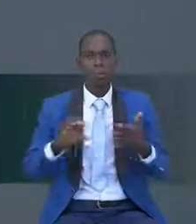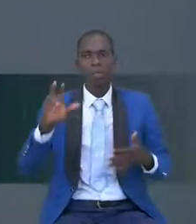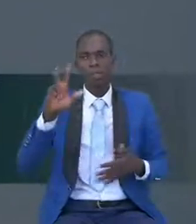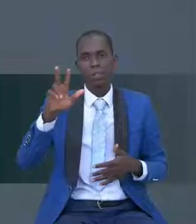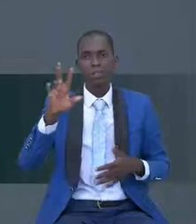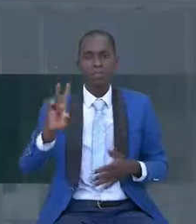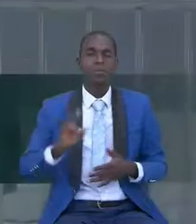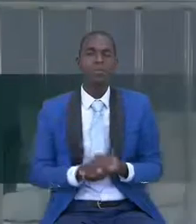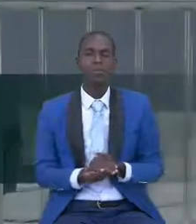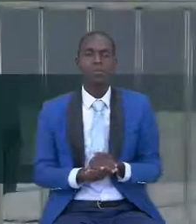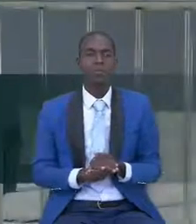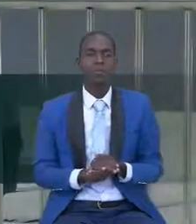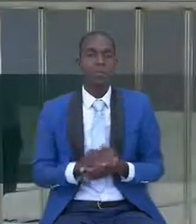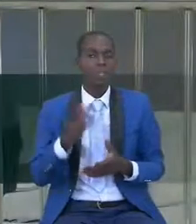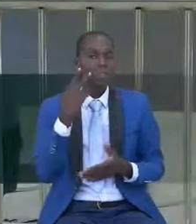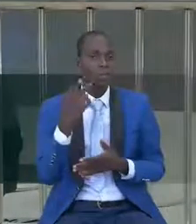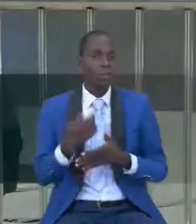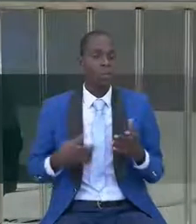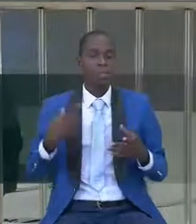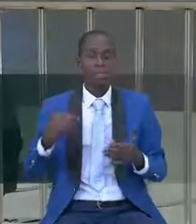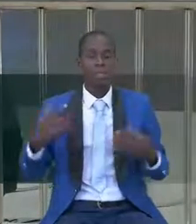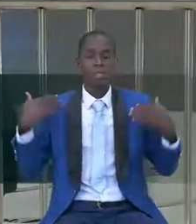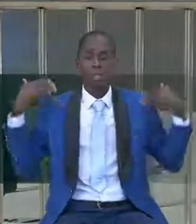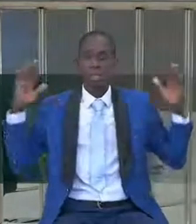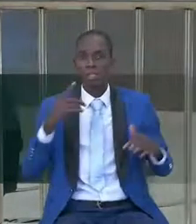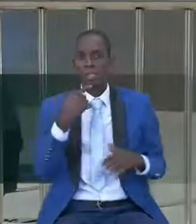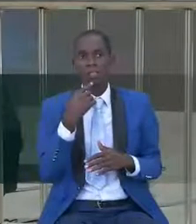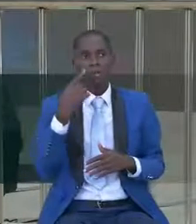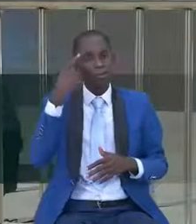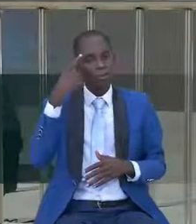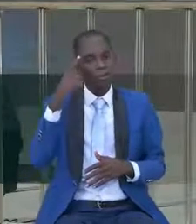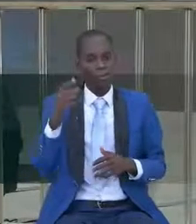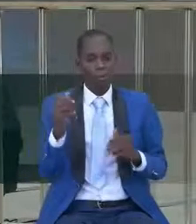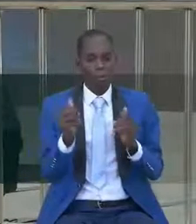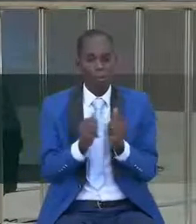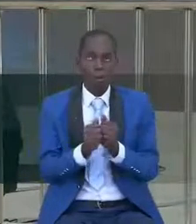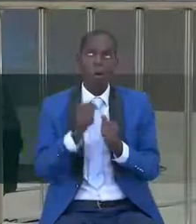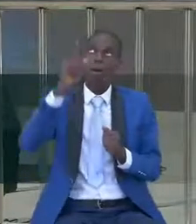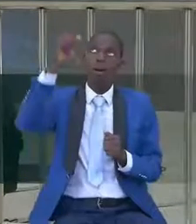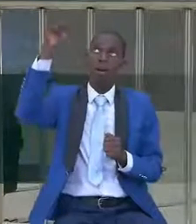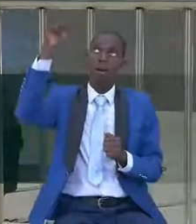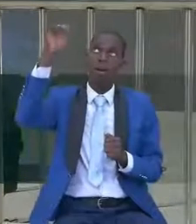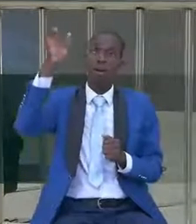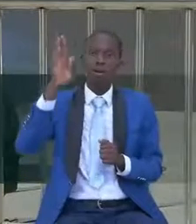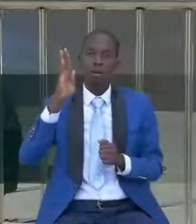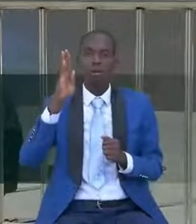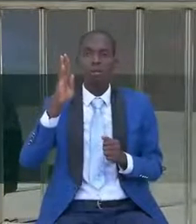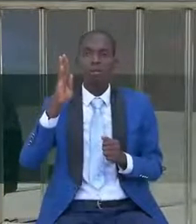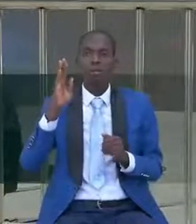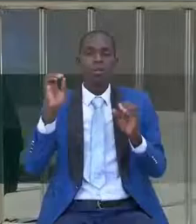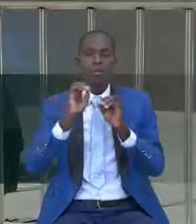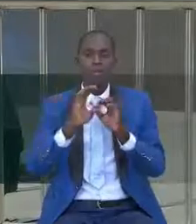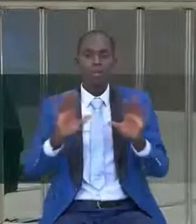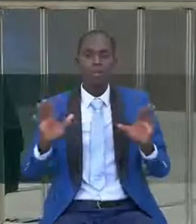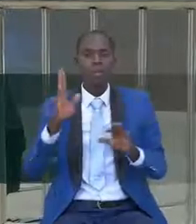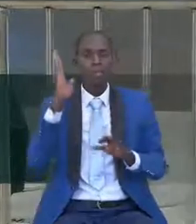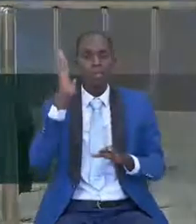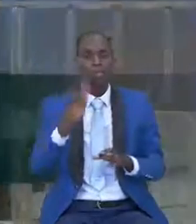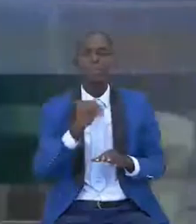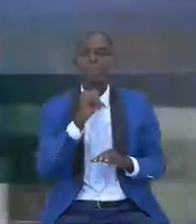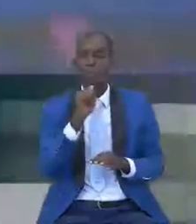37. Voici ce que l'ange a déclaré, car rien n'est impossible à